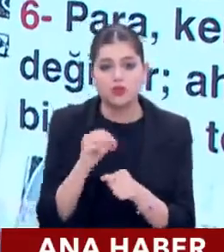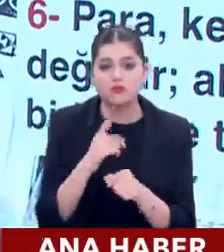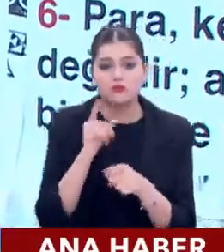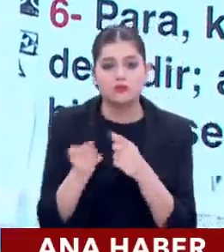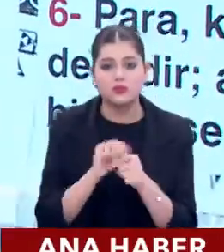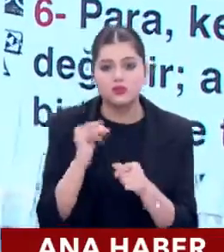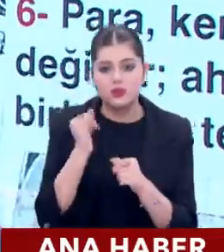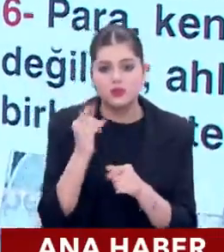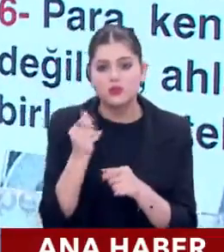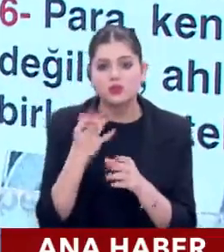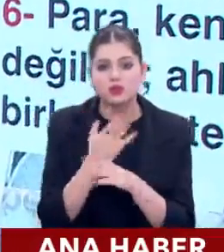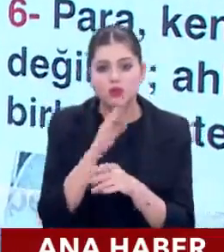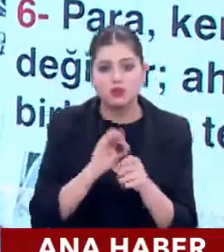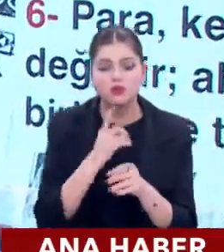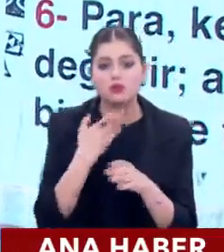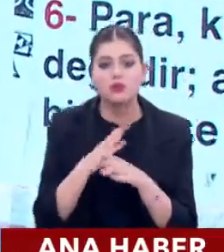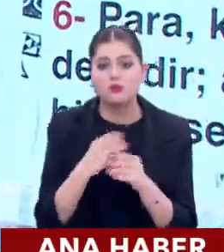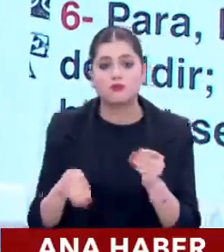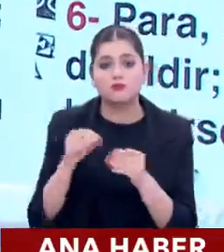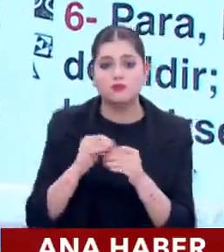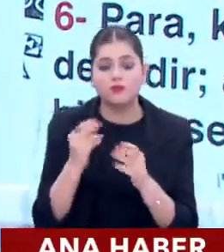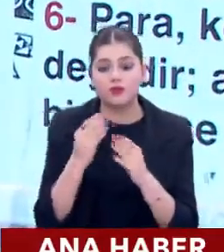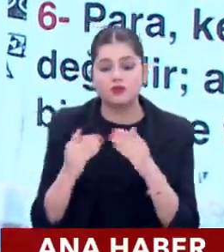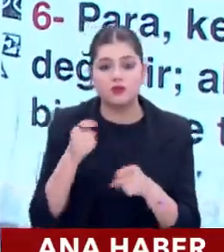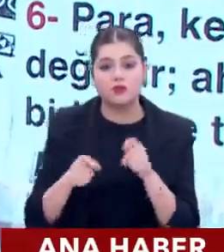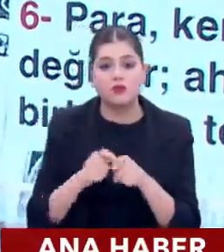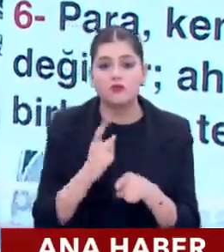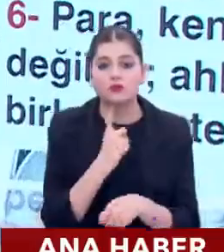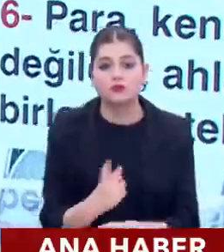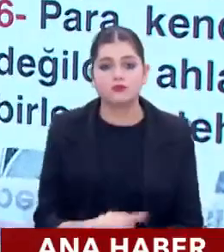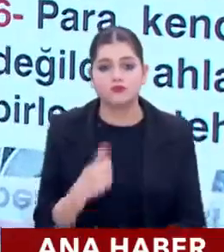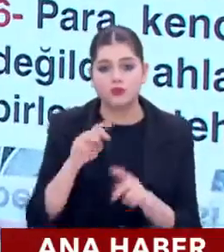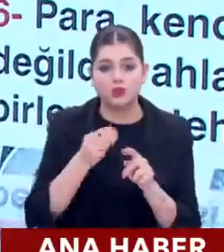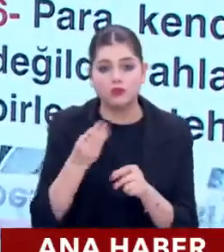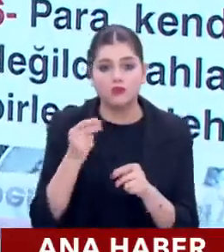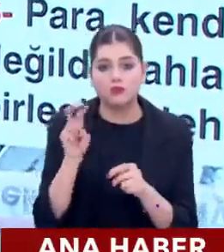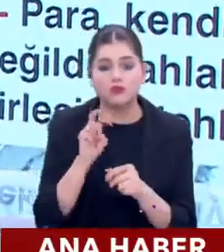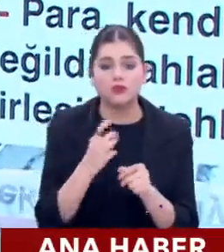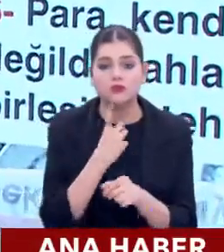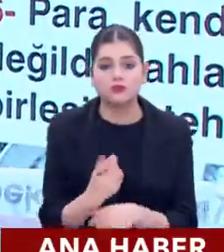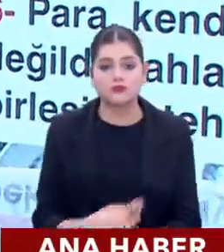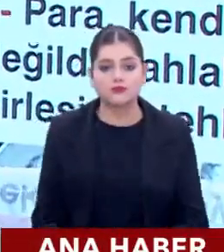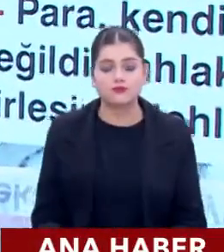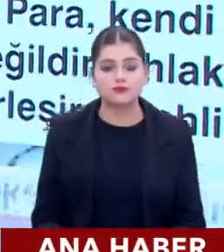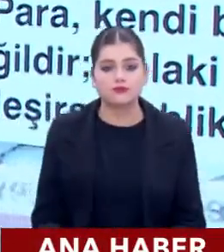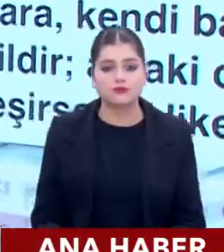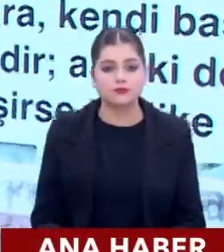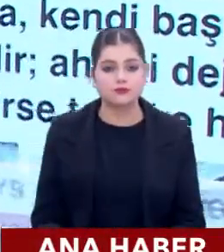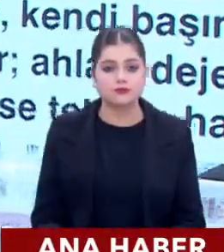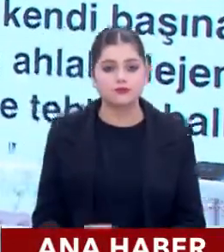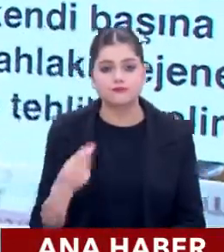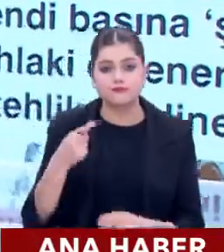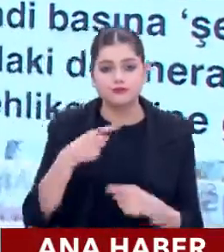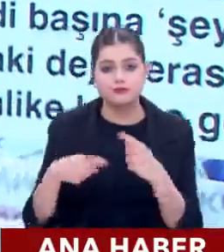herhangi bir kirli Kara boyut yokken Niye üzerine böyle ponzi oyunlarıyla milyon dolarlardan bahsediyoruz Ayrıca niye bu kadar para